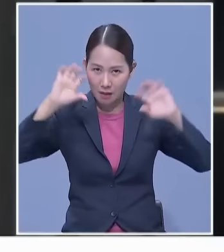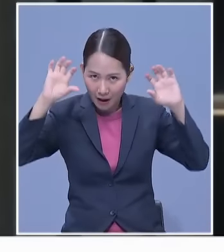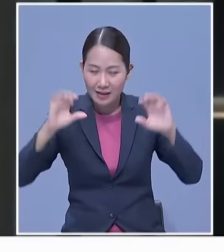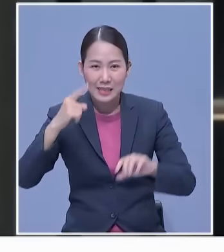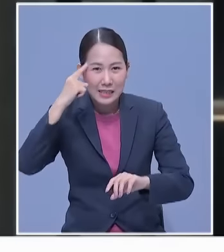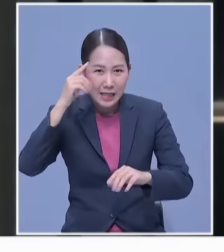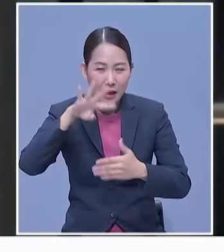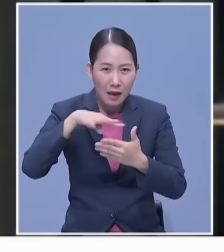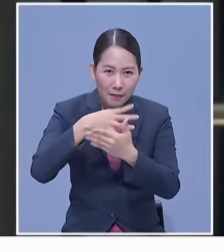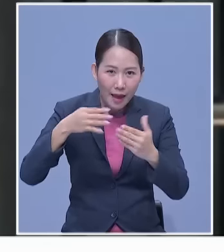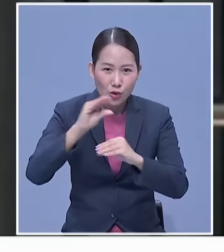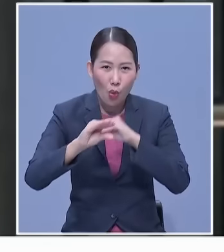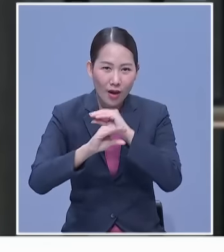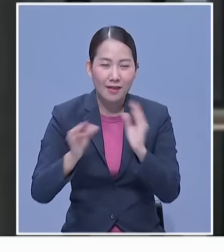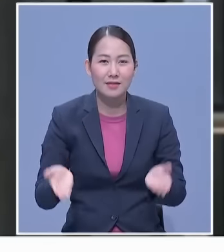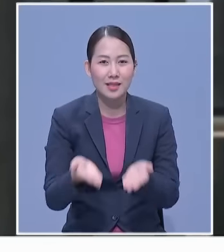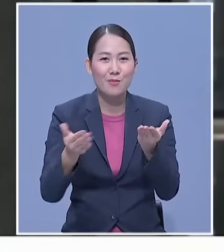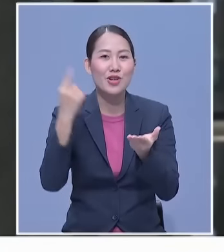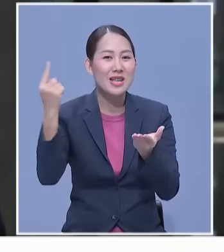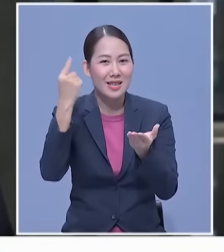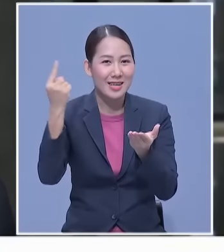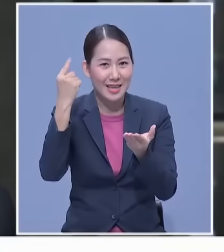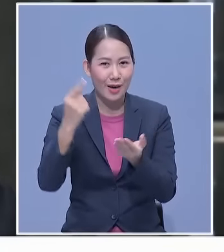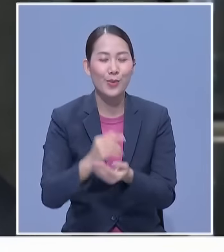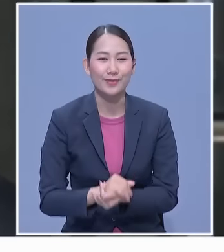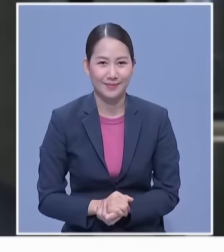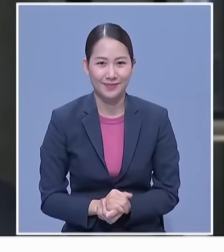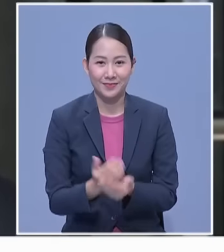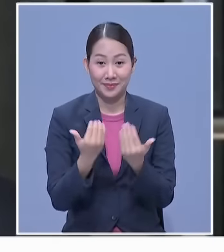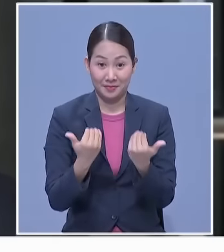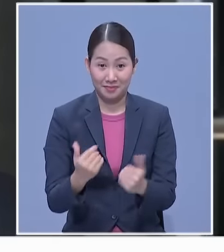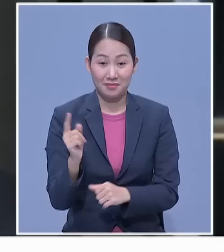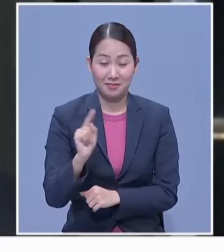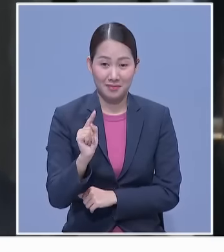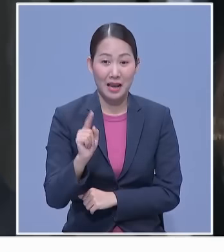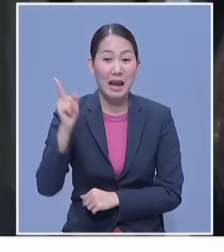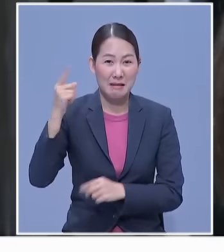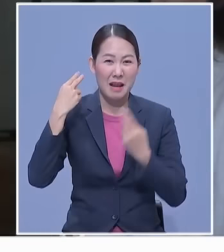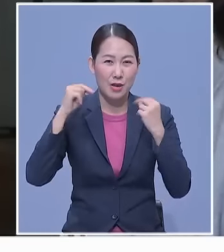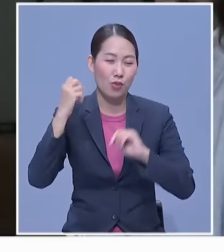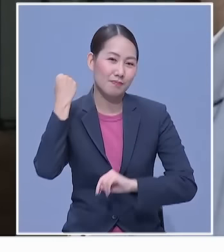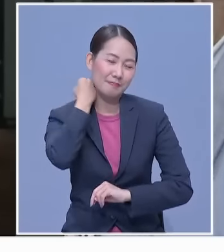เที่ยวและกีฬาระบุนะนะคะบอกว่านายกให้ไปทบทวนขยายโครงการแอ